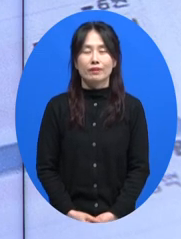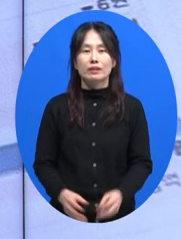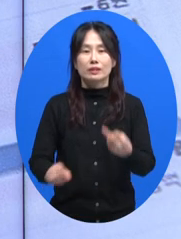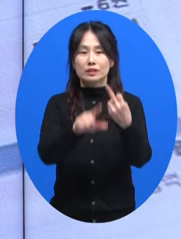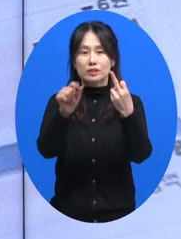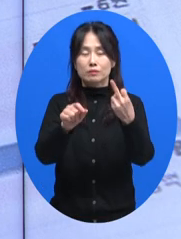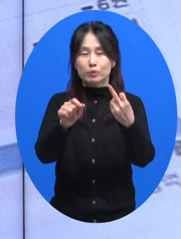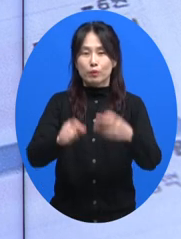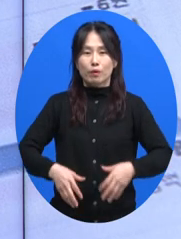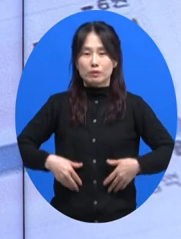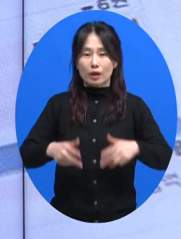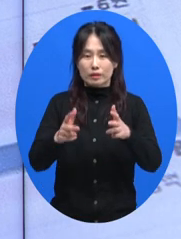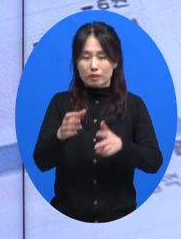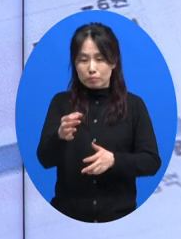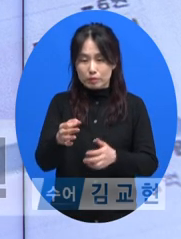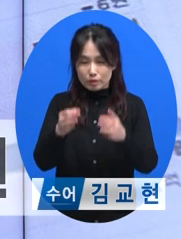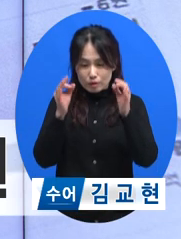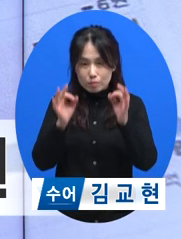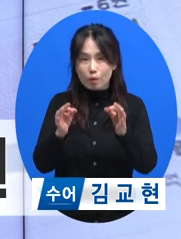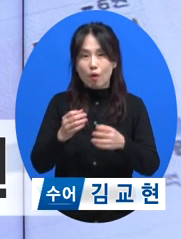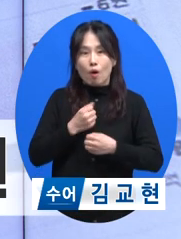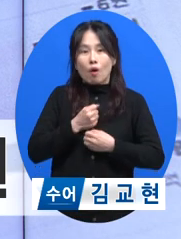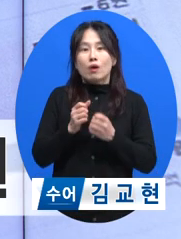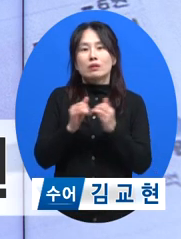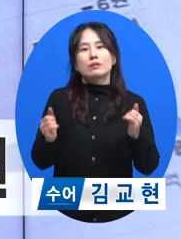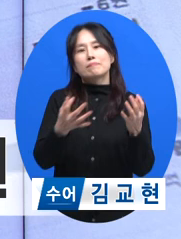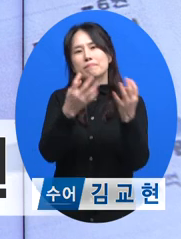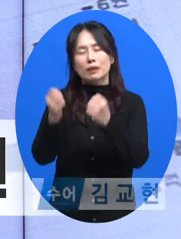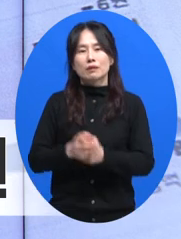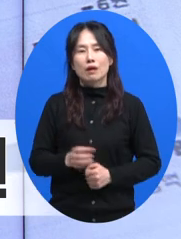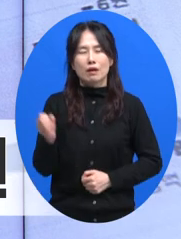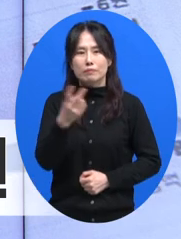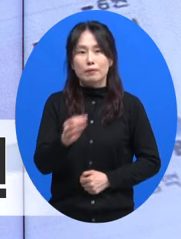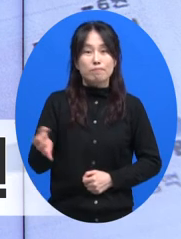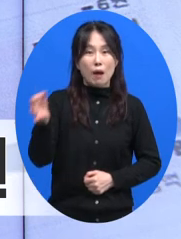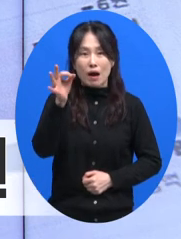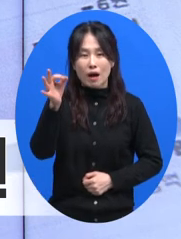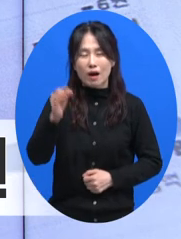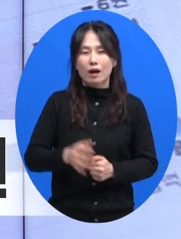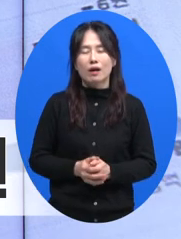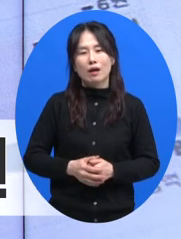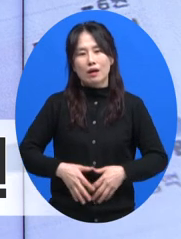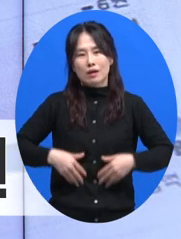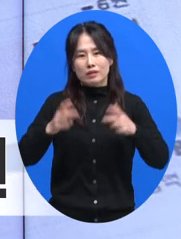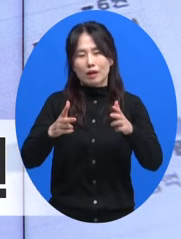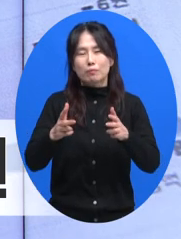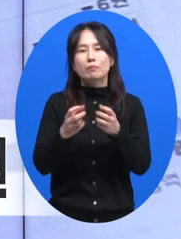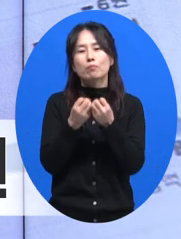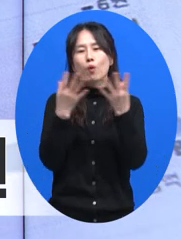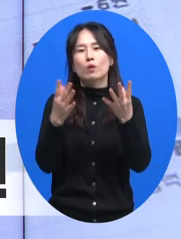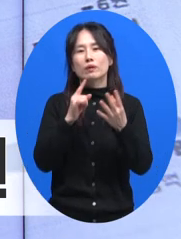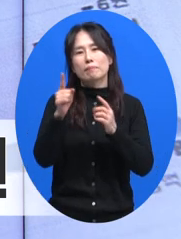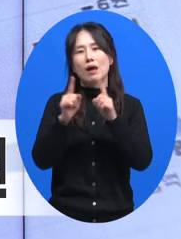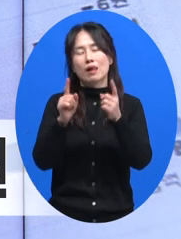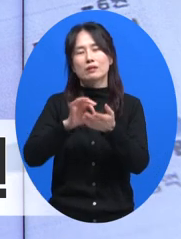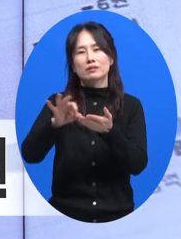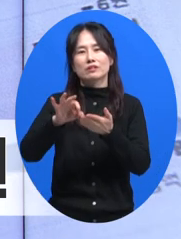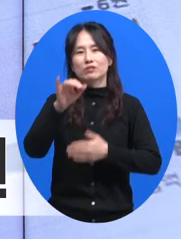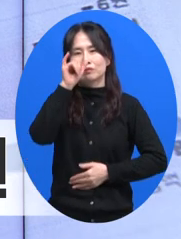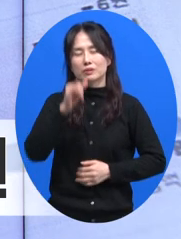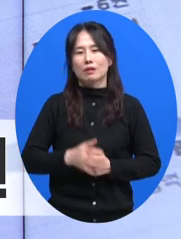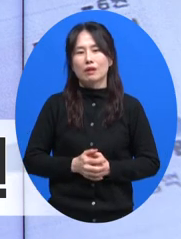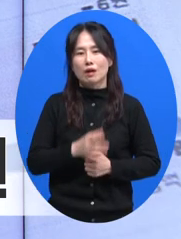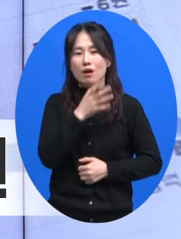지난달 난방비 고지서 보고 놀란 분들 많았을 겁니다 갑자기 훌쩍 올라 난방비 폭탄이라는 말까지 나올 정도인데요